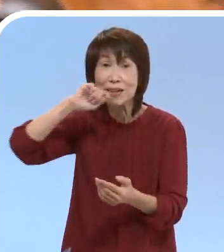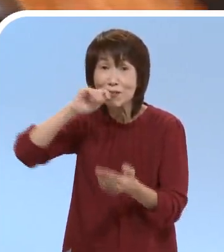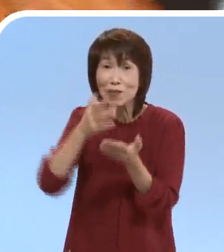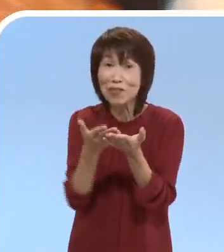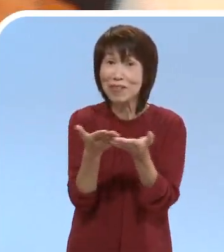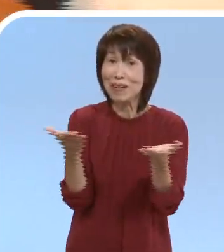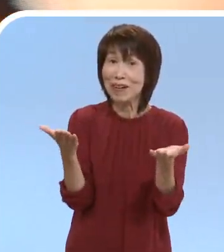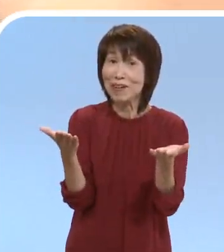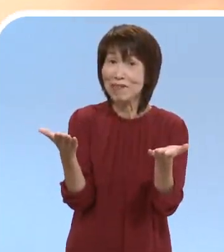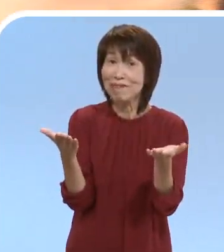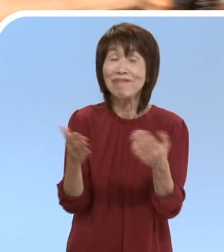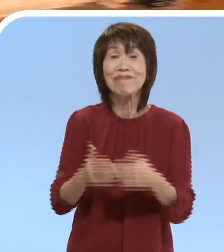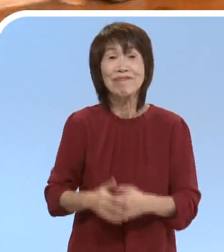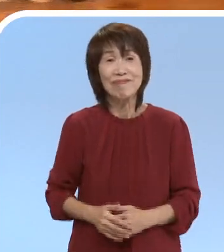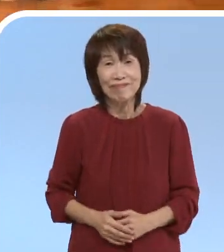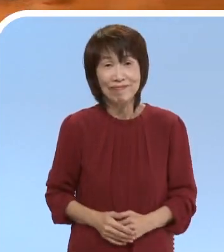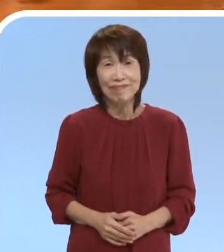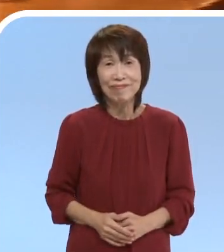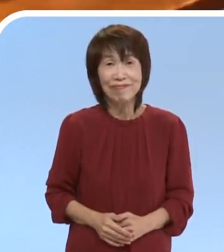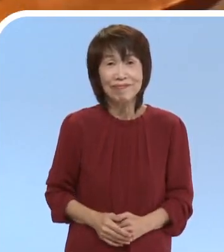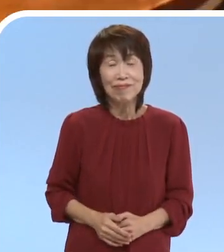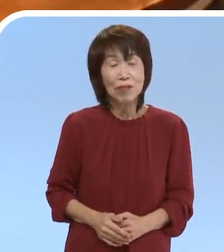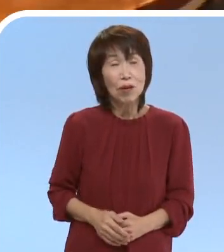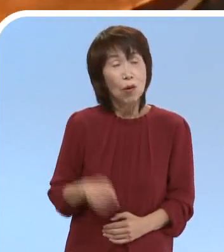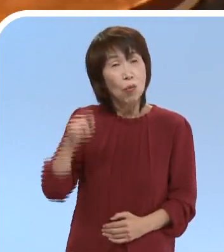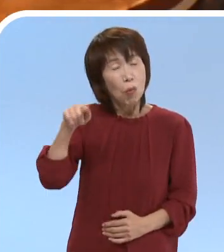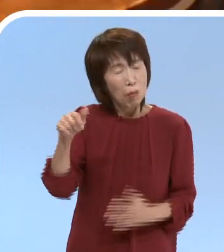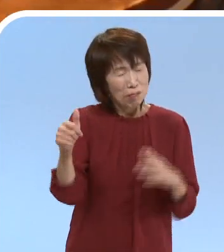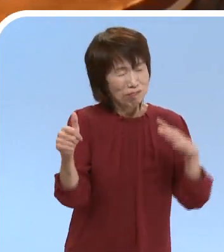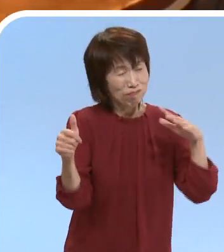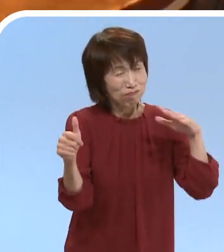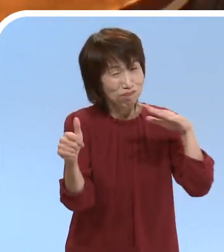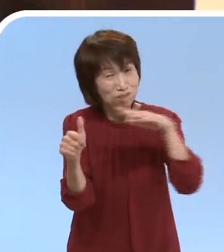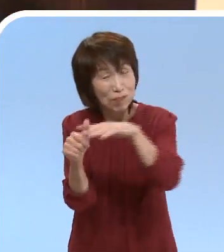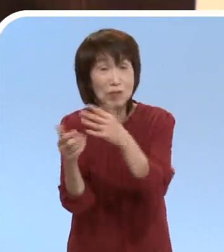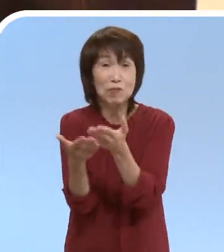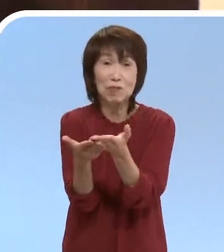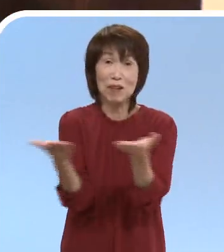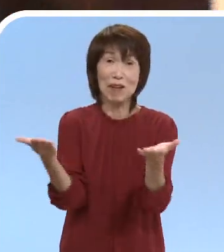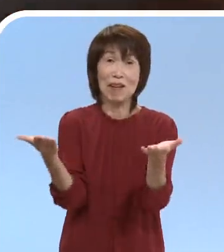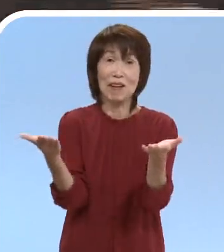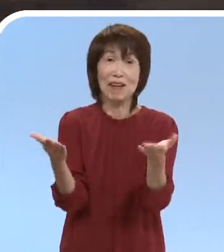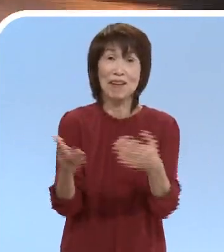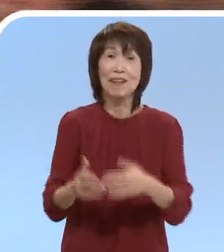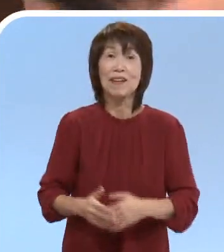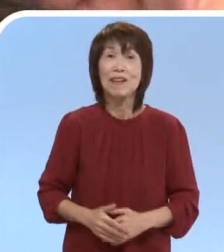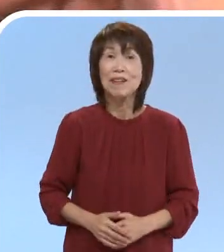提供する隠れ所すぎや、知る人ぞ知る人気店です。